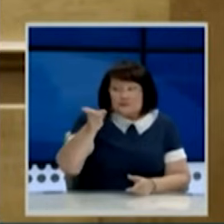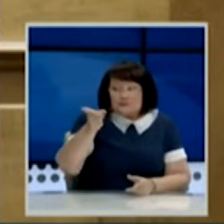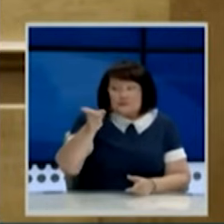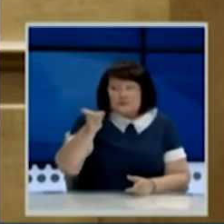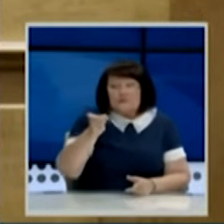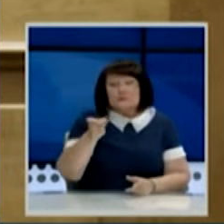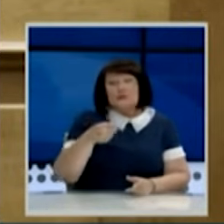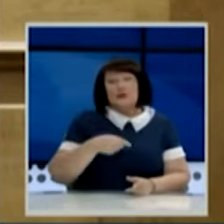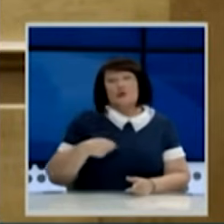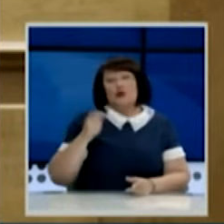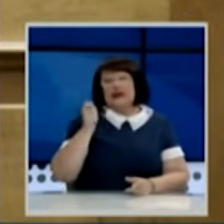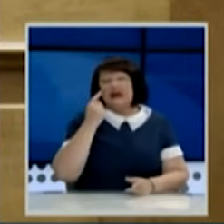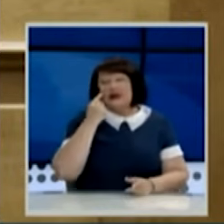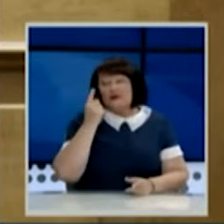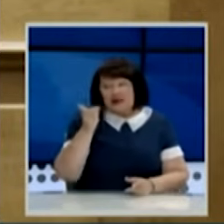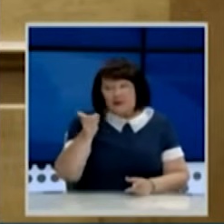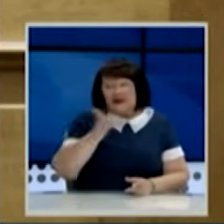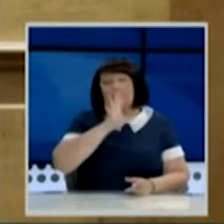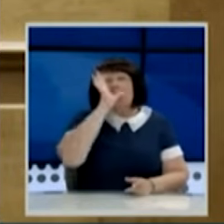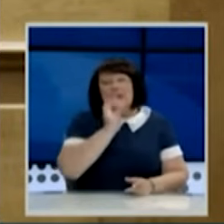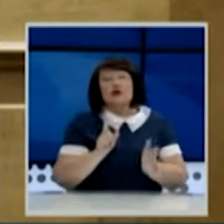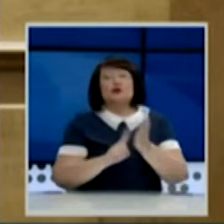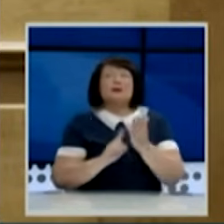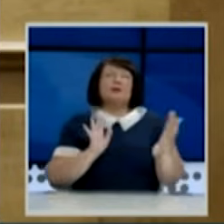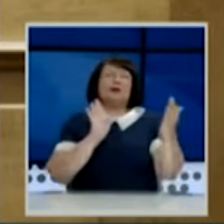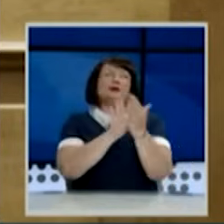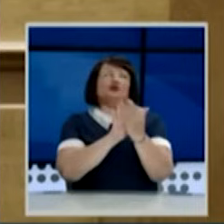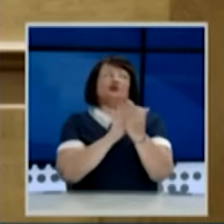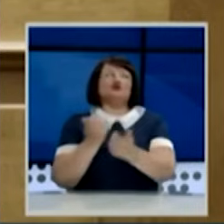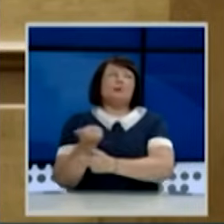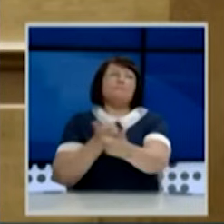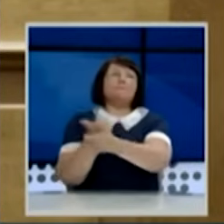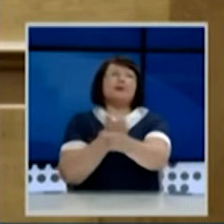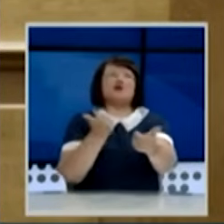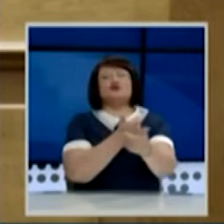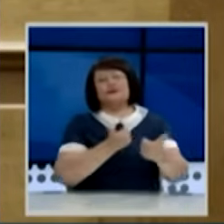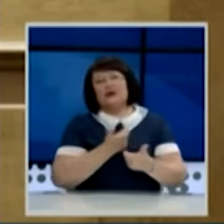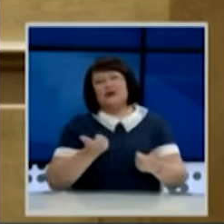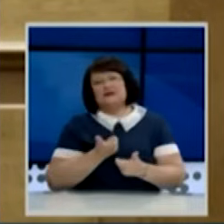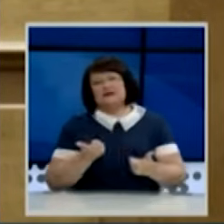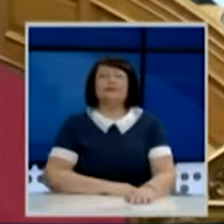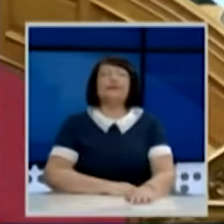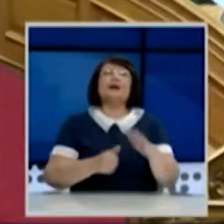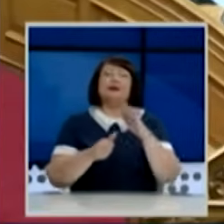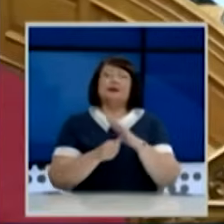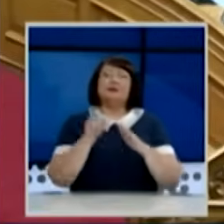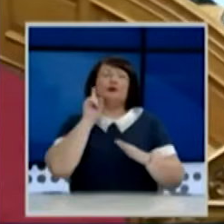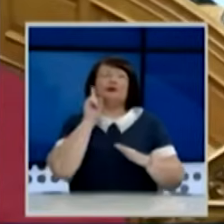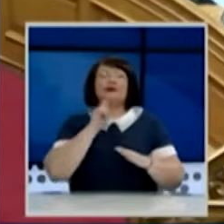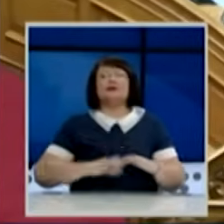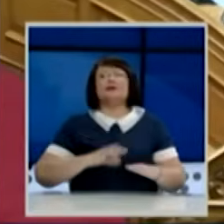αυτά ρώταν για την πολιτική της και για όλος τη φορά, επαναλαμβάνω, για το περίφημο επιτελικό κράτος. Λοιπόν, αυτά θα τα